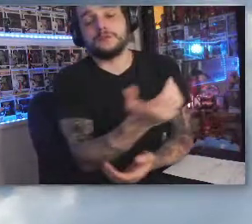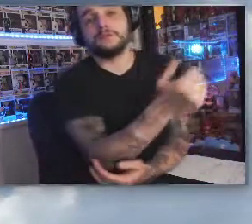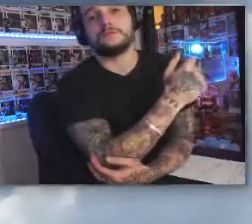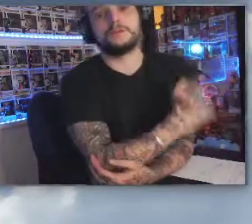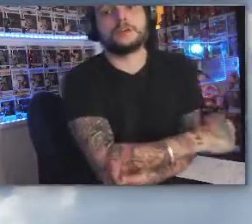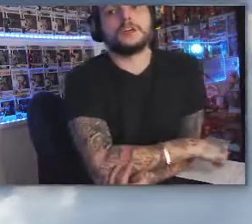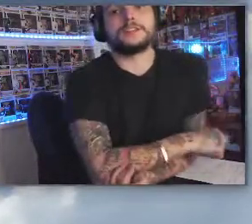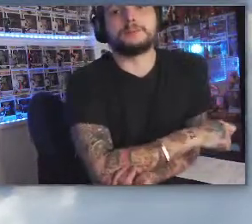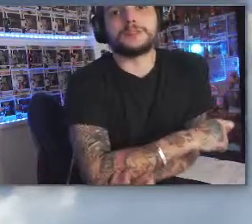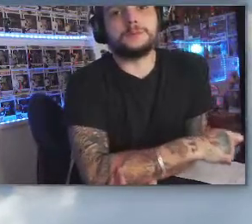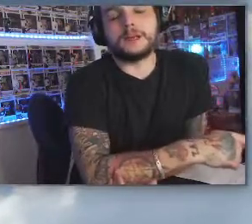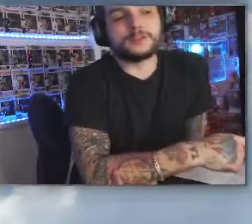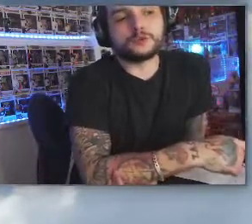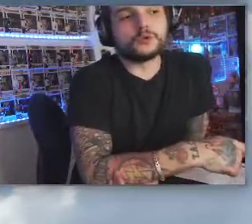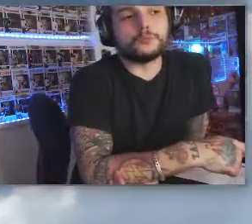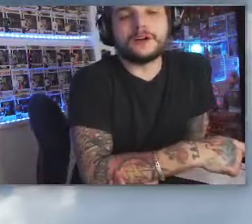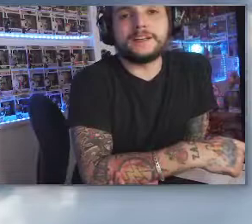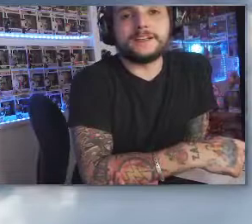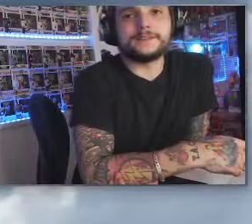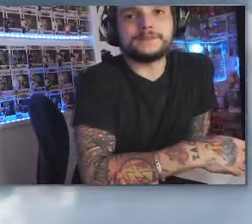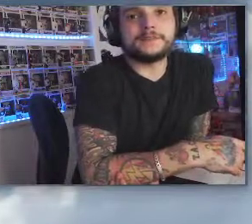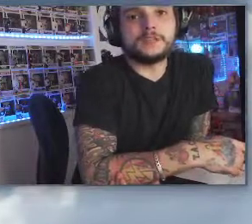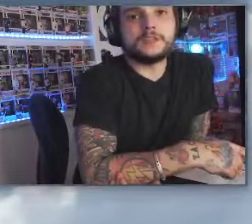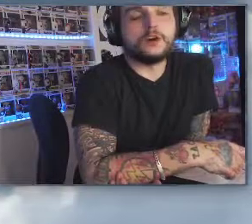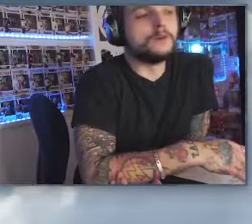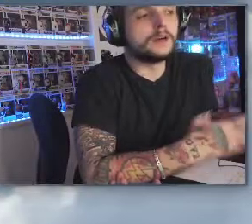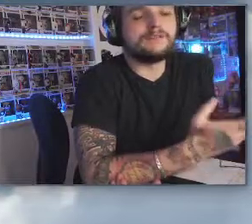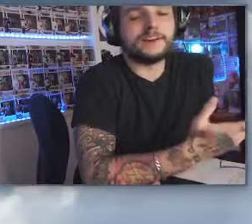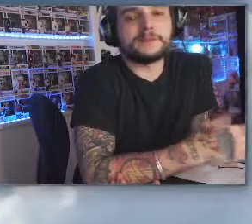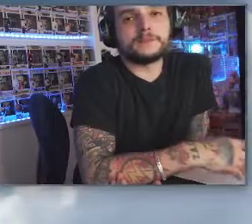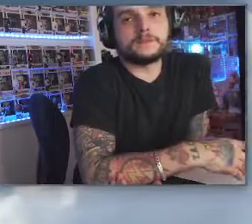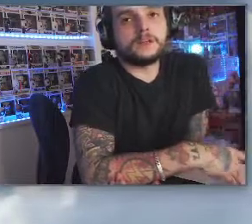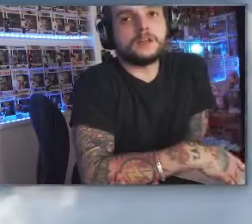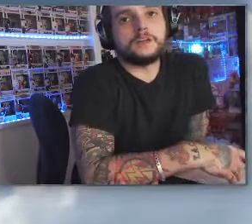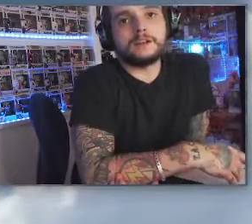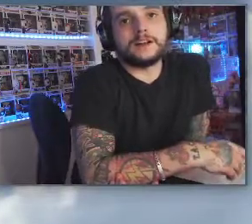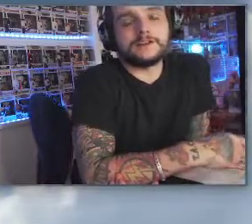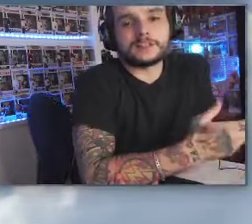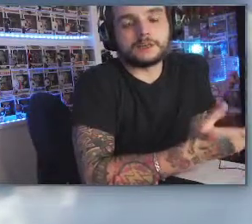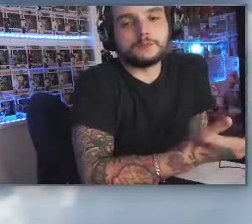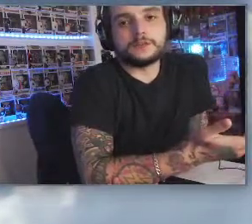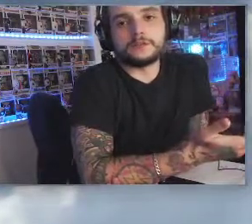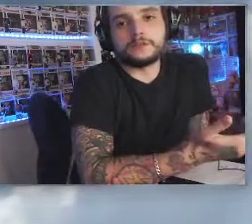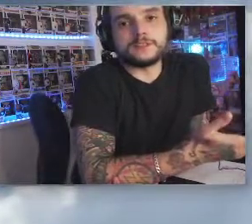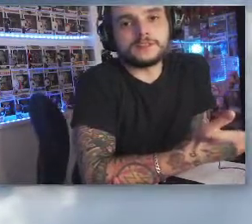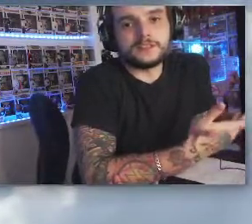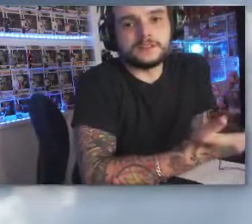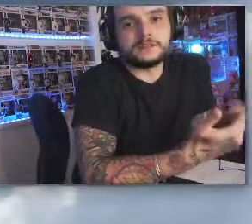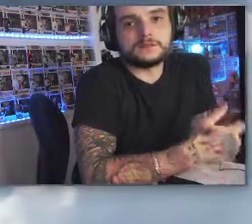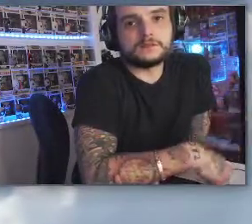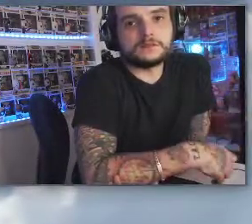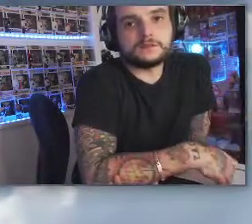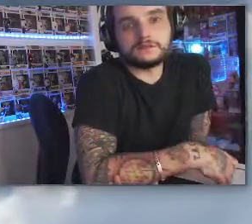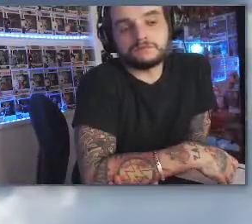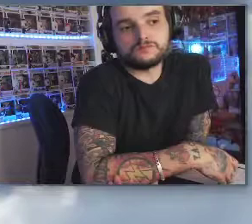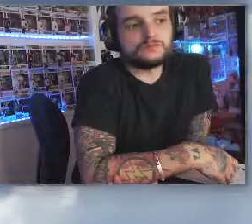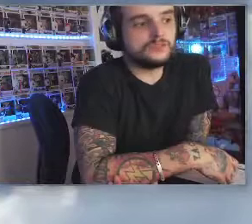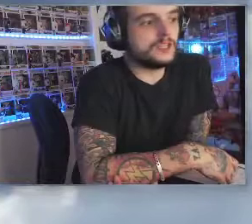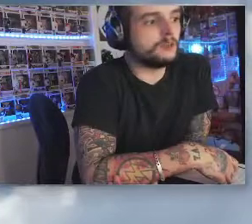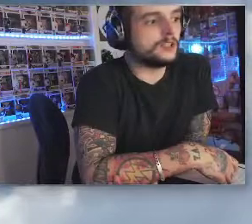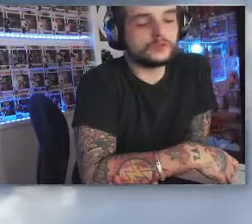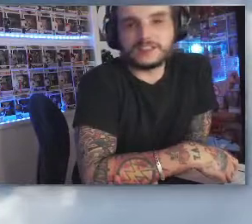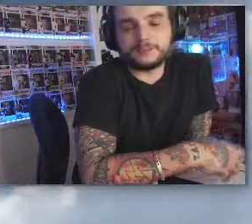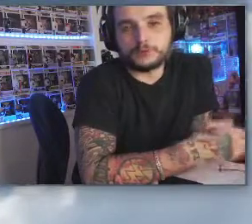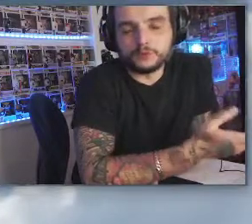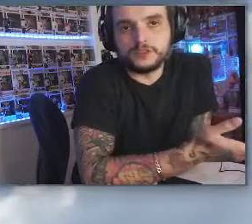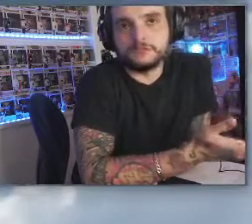ce qu'il faut. Ça peut s'appliquer à plein de choses qu'on peut avaler, hein. Homme comme femme. Voilà, enfin, t'as compris le truc, quoi. C'est un